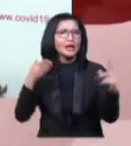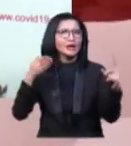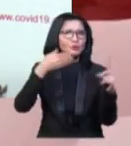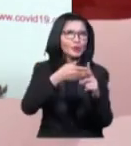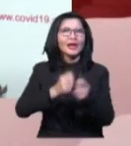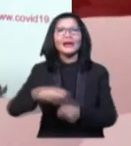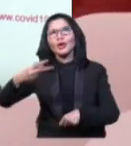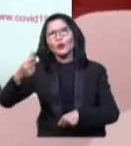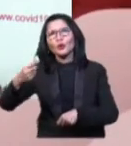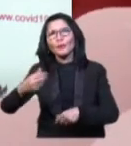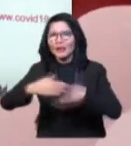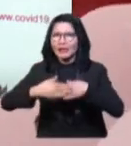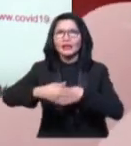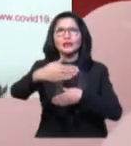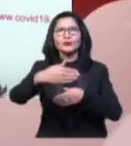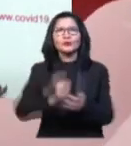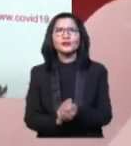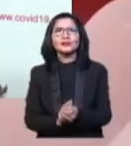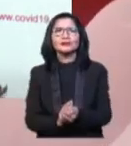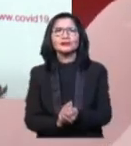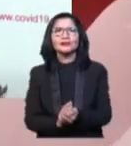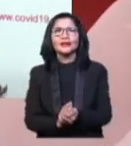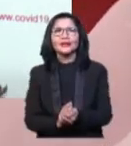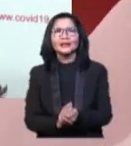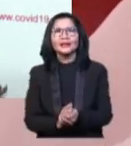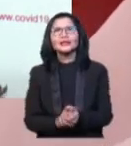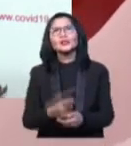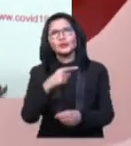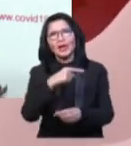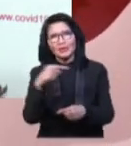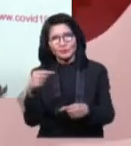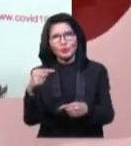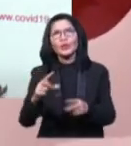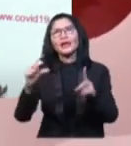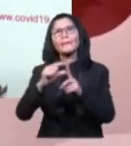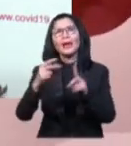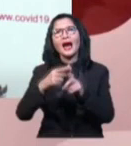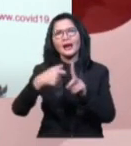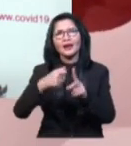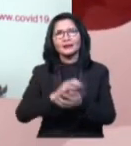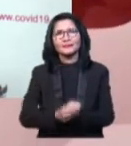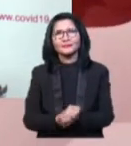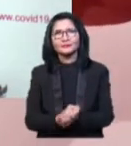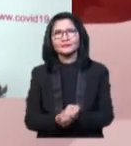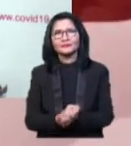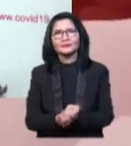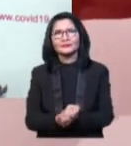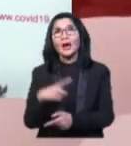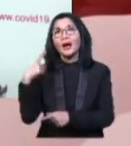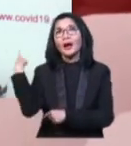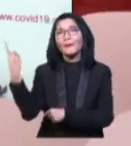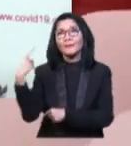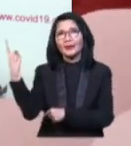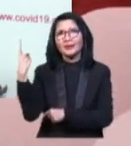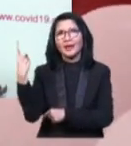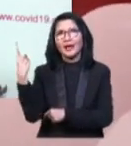roda perekonomian terus berjalan dan mengurangi potensi pemutusan hubungan kerja di masa pandemi ini. Di sisi lain, pemerintah tidak